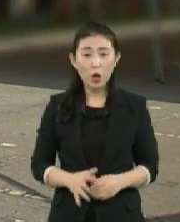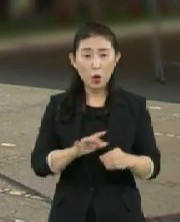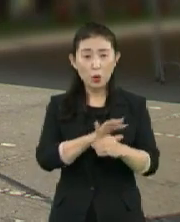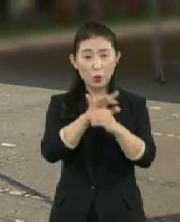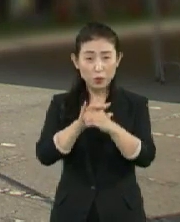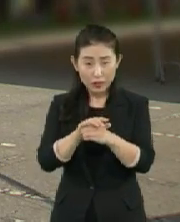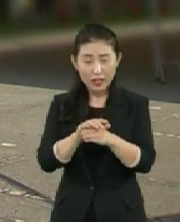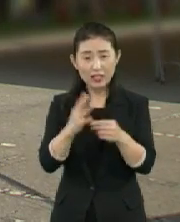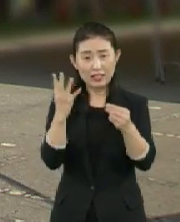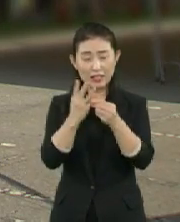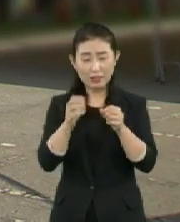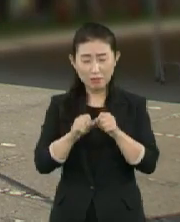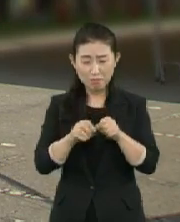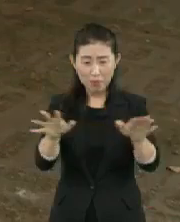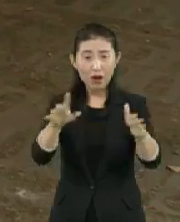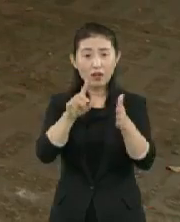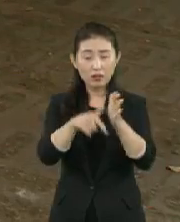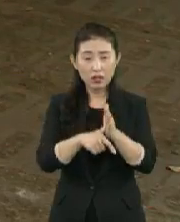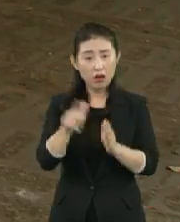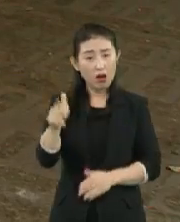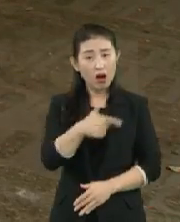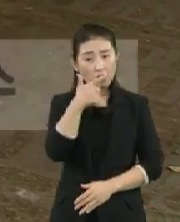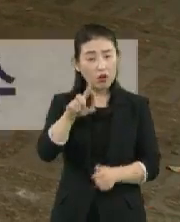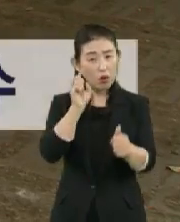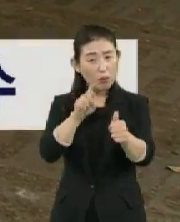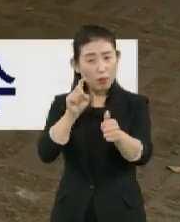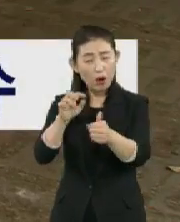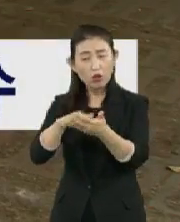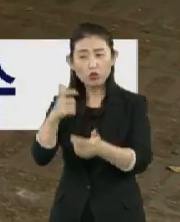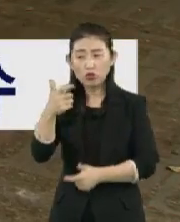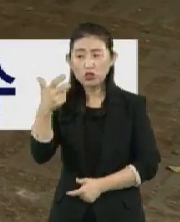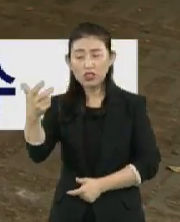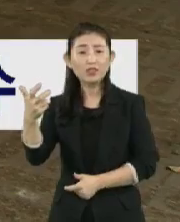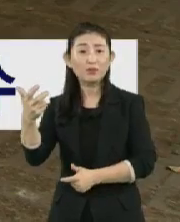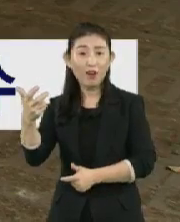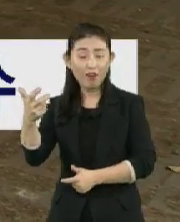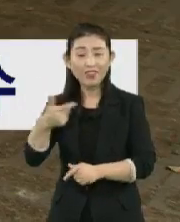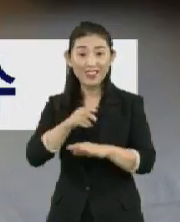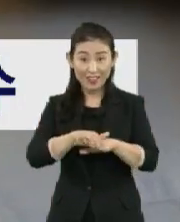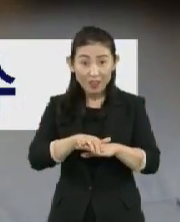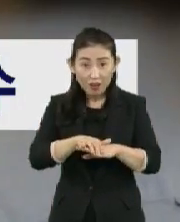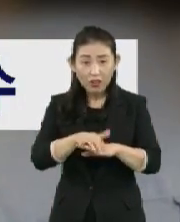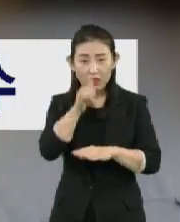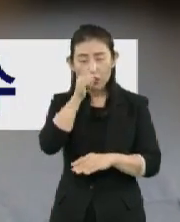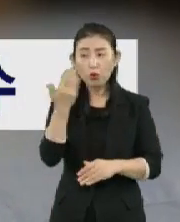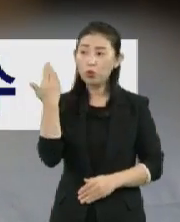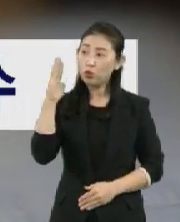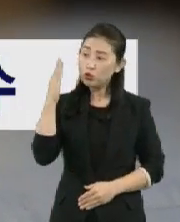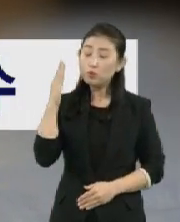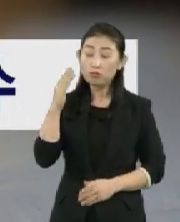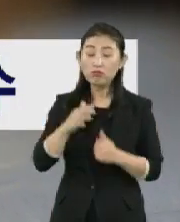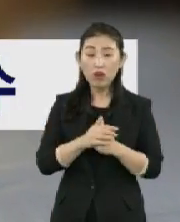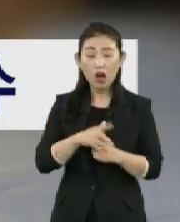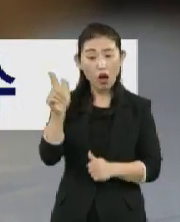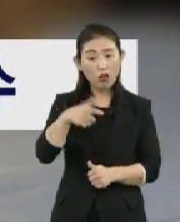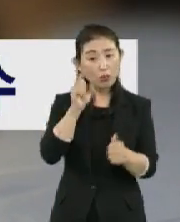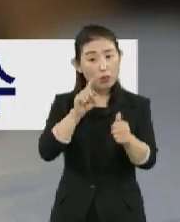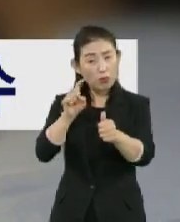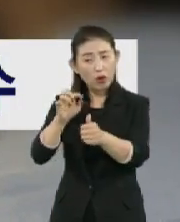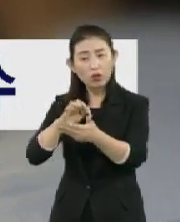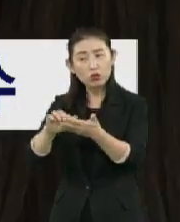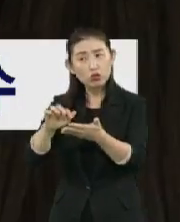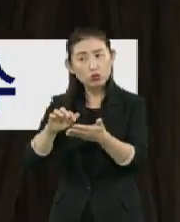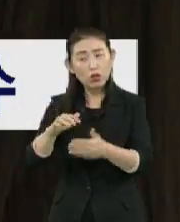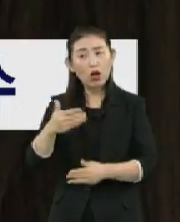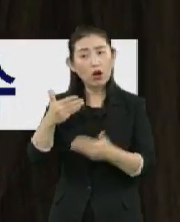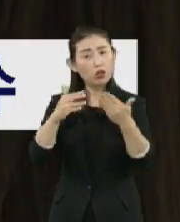코로나19 4차 대유행 당시 하루 평균 6, 70명의 확진자가 쏟아지던 대전에서 최근 일주일 하루 평균 확진자